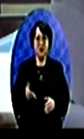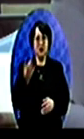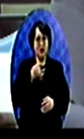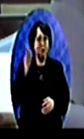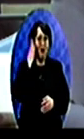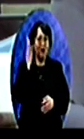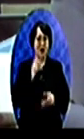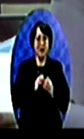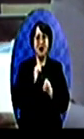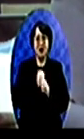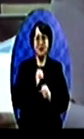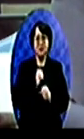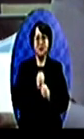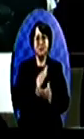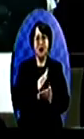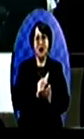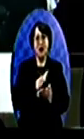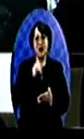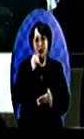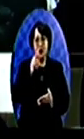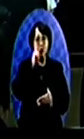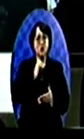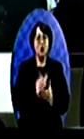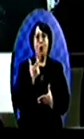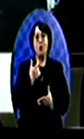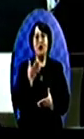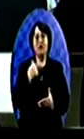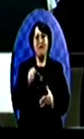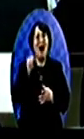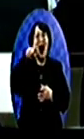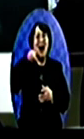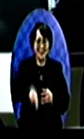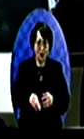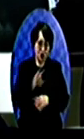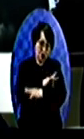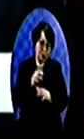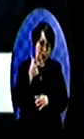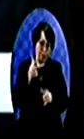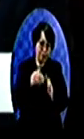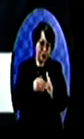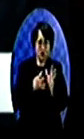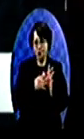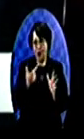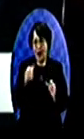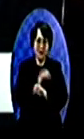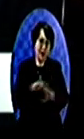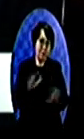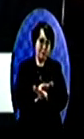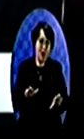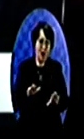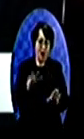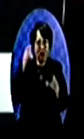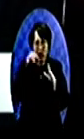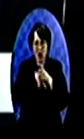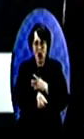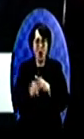гэдэг бас хэлхийг хүсч. Гутайн даваа алтны төс нь нийт 3900 гаруй гаа талбайг хамардаг. Мөн агуулгын хувьд маш өндөр шорон